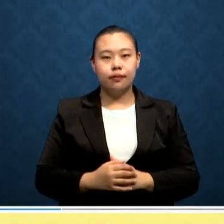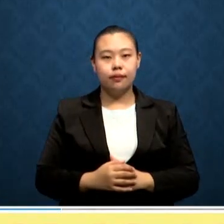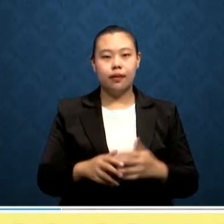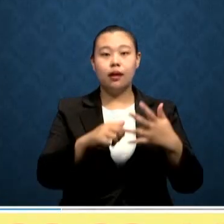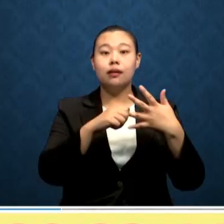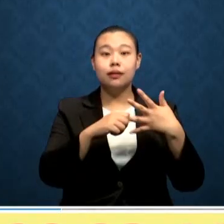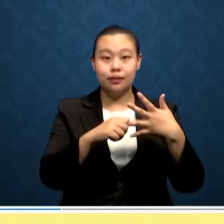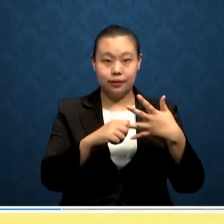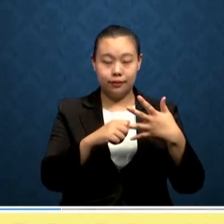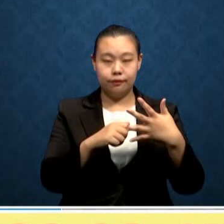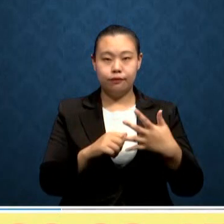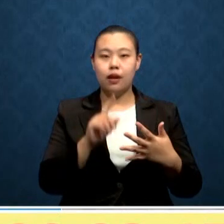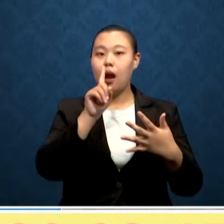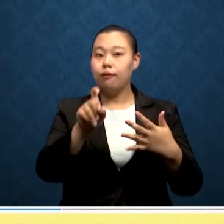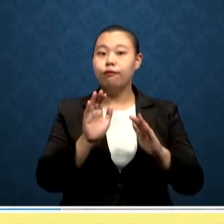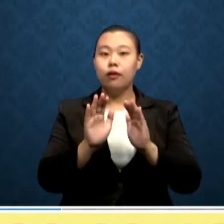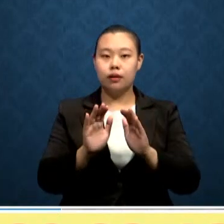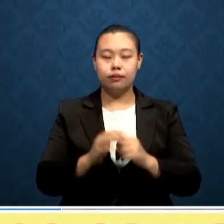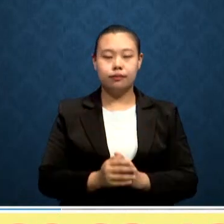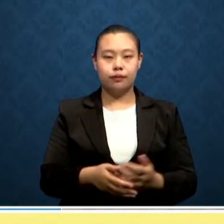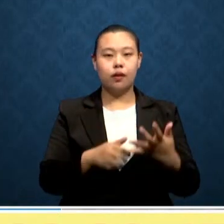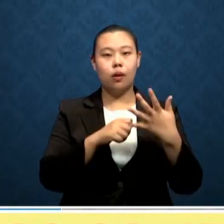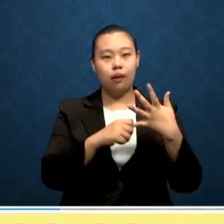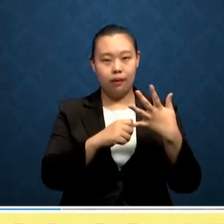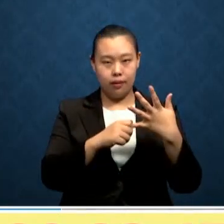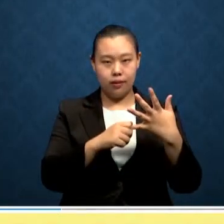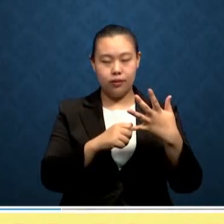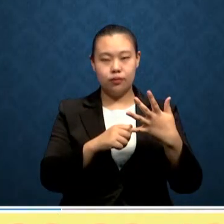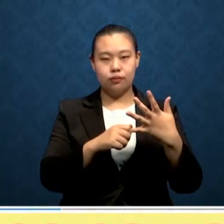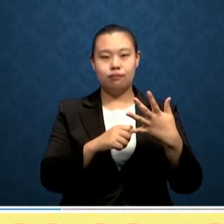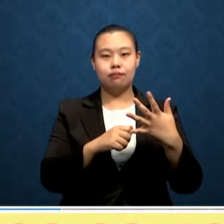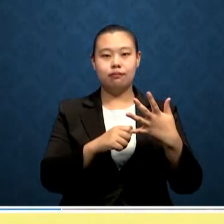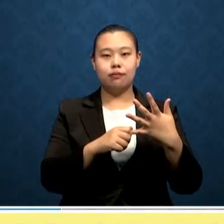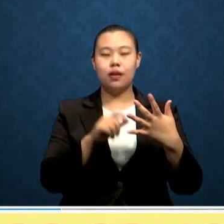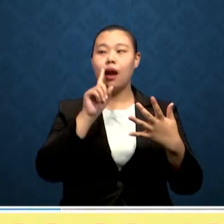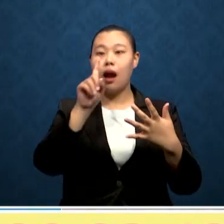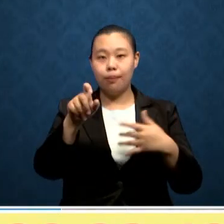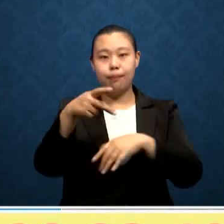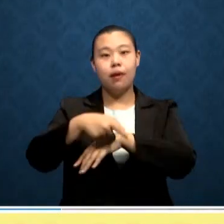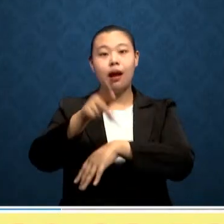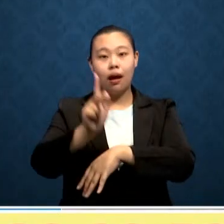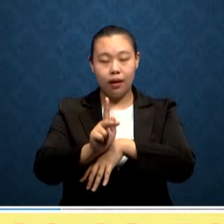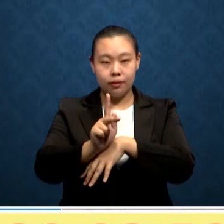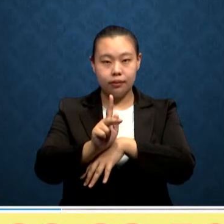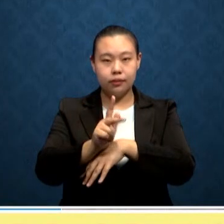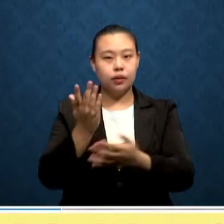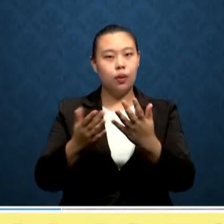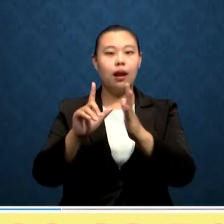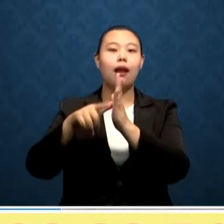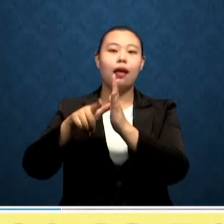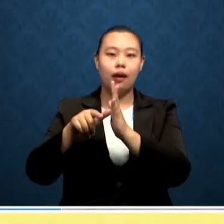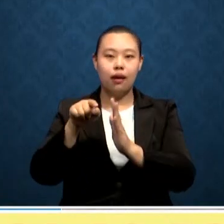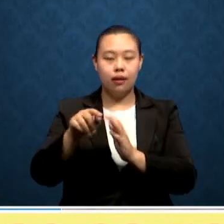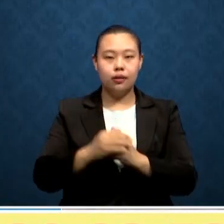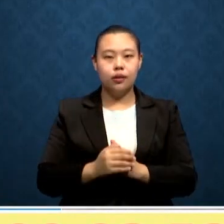ถามมานะครับคำถามสุดท้ายครับขอถามท่านประธานหรือถามท่านเลขาว่าโ